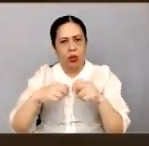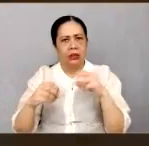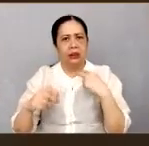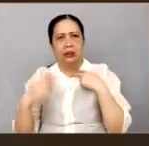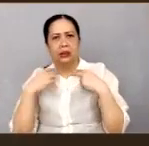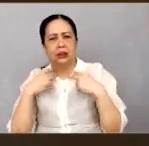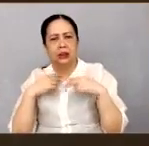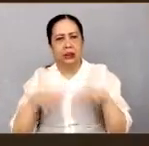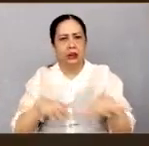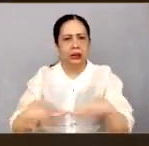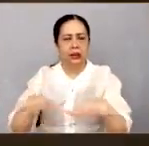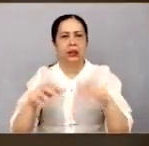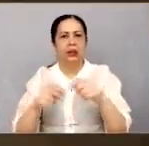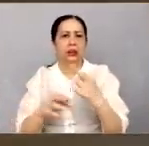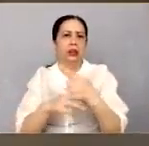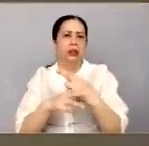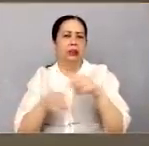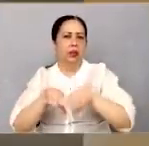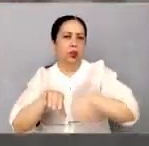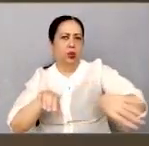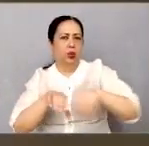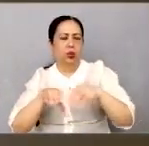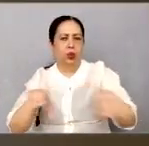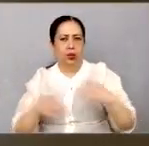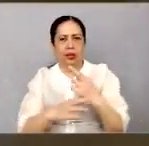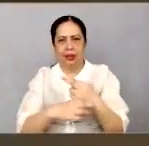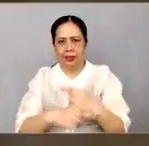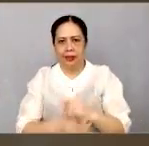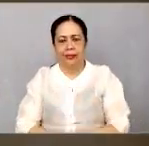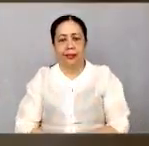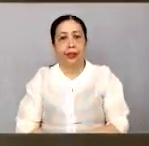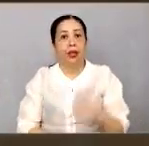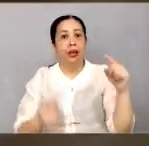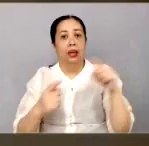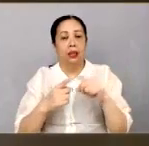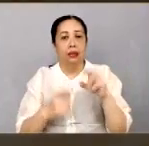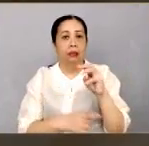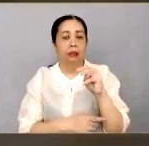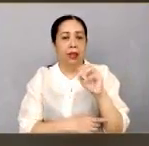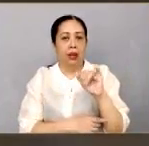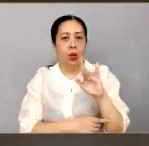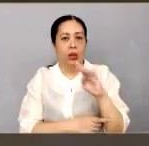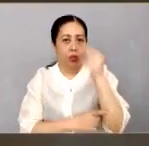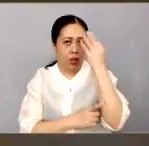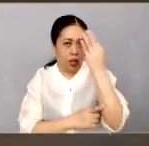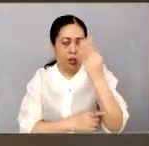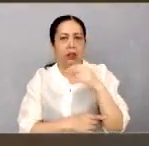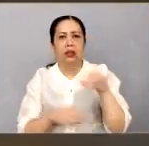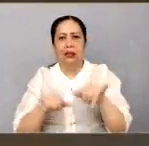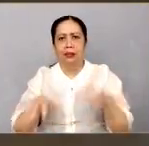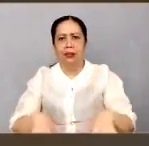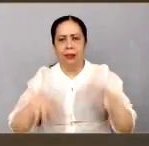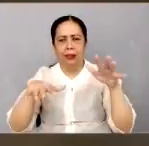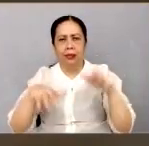dahil kasalukuyang ginagawa ang drainage sa lugar. At hanggang sa Mekawayan, Bulacan, baha rin. Gutter deep